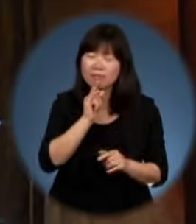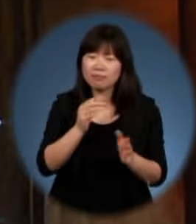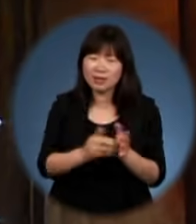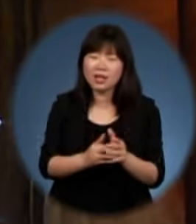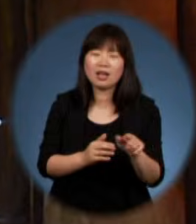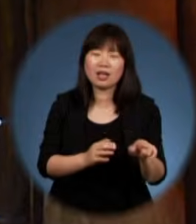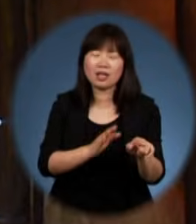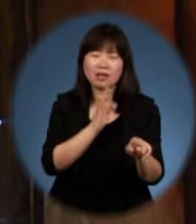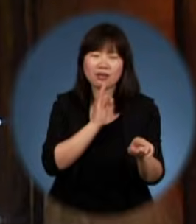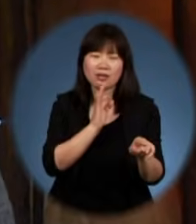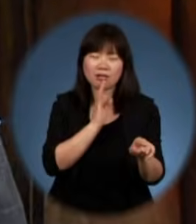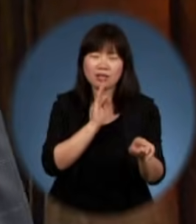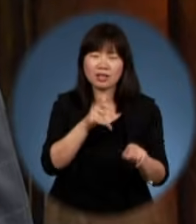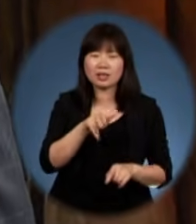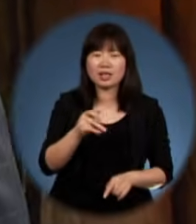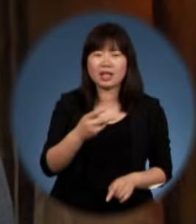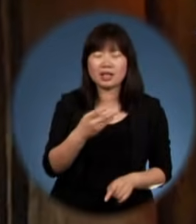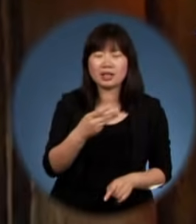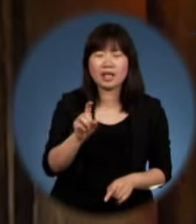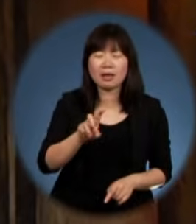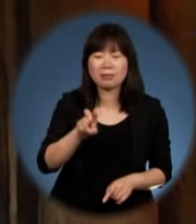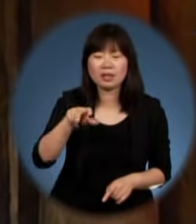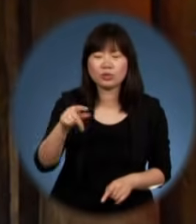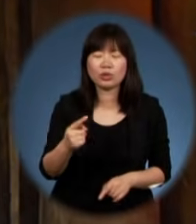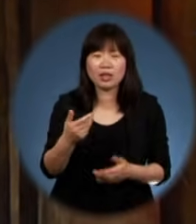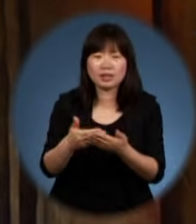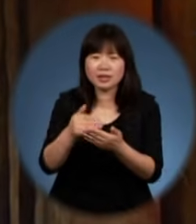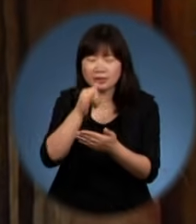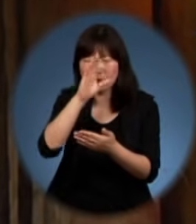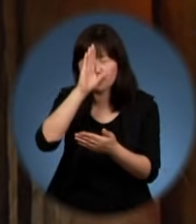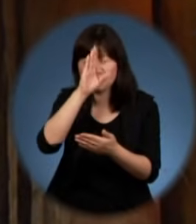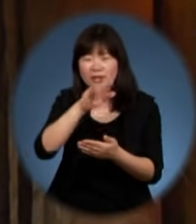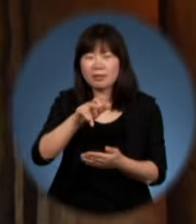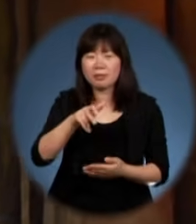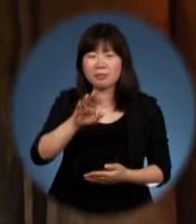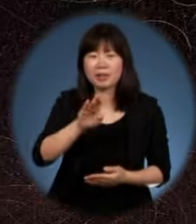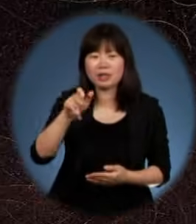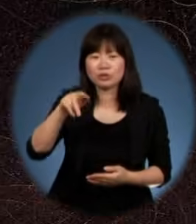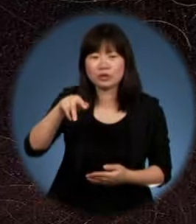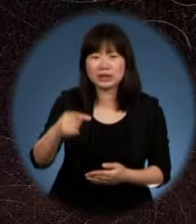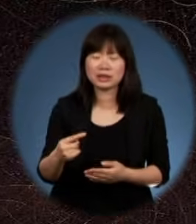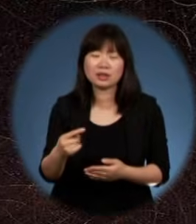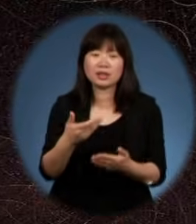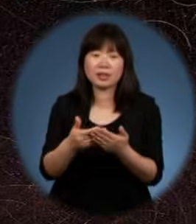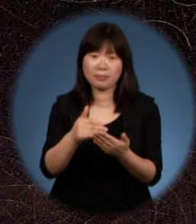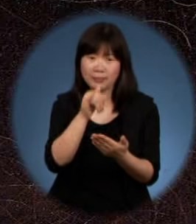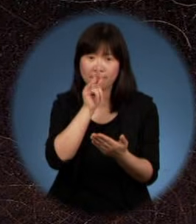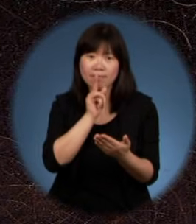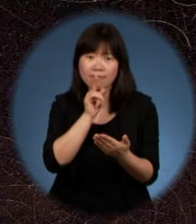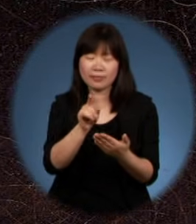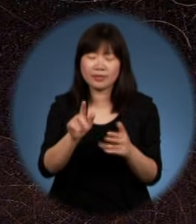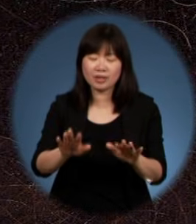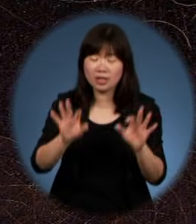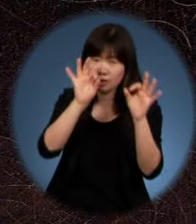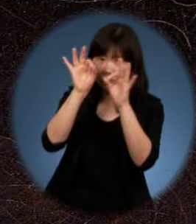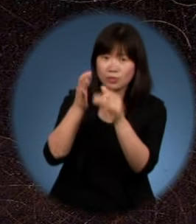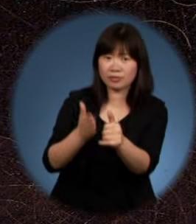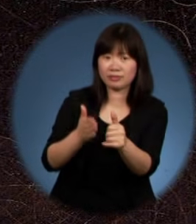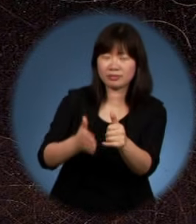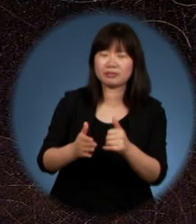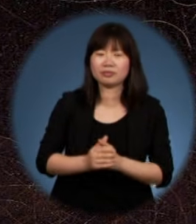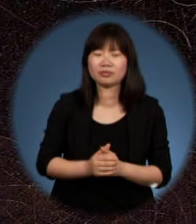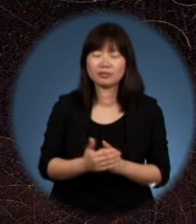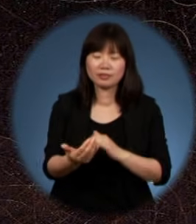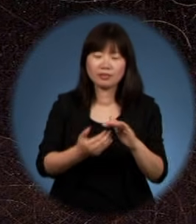작품 역시 깔아 마저 가그린 병든 바 쿠 스 라는 작품인데요 보십시오